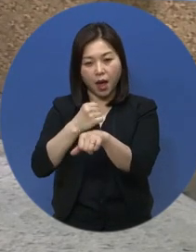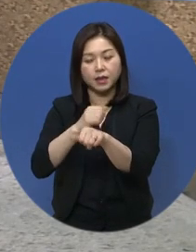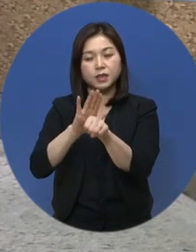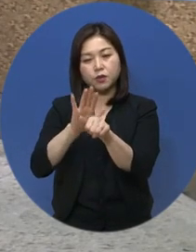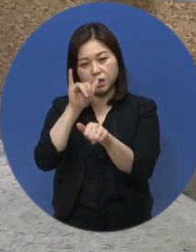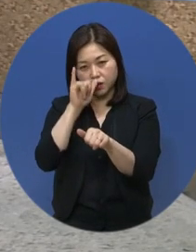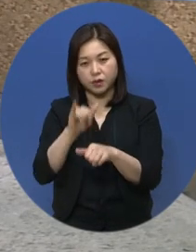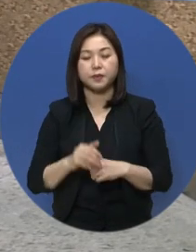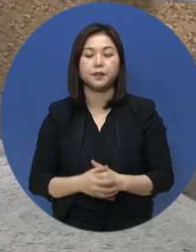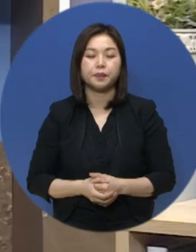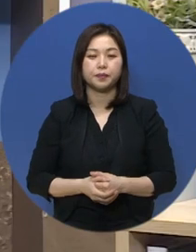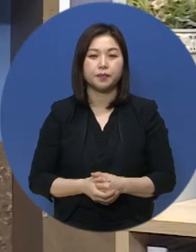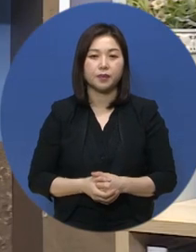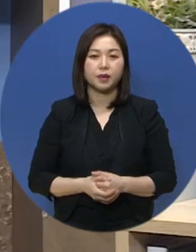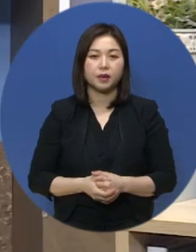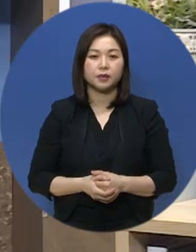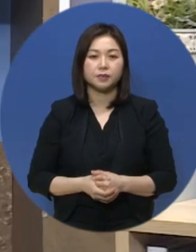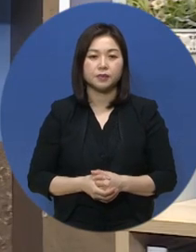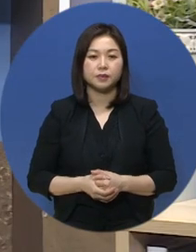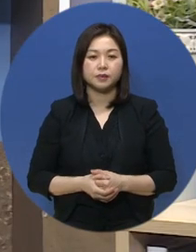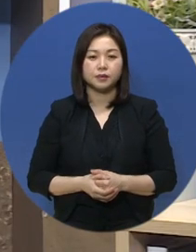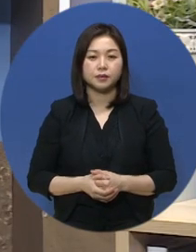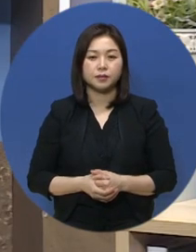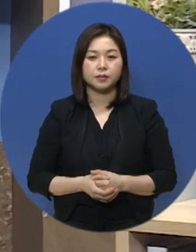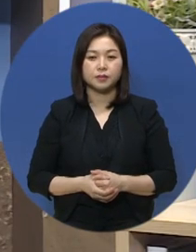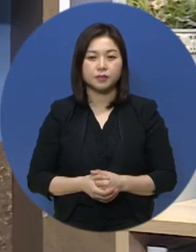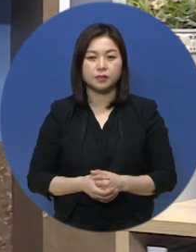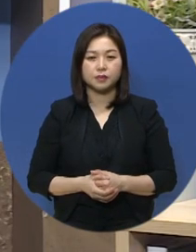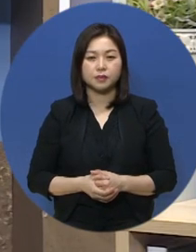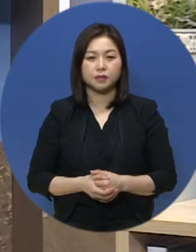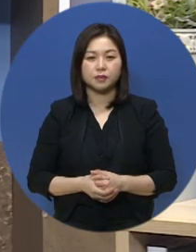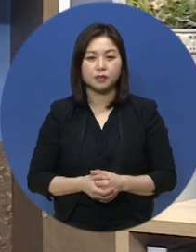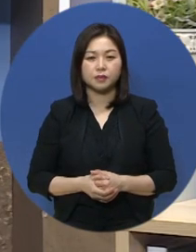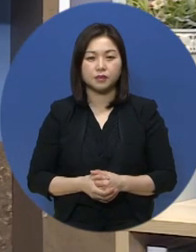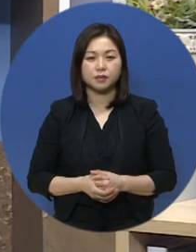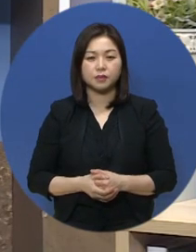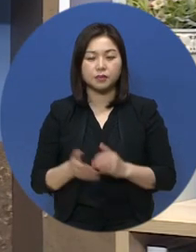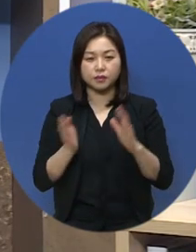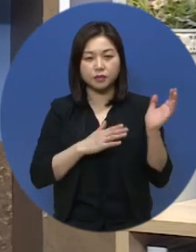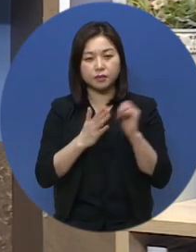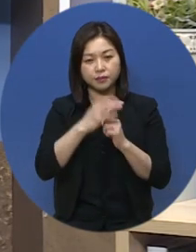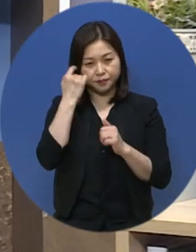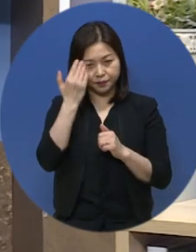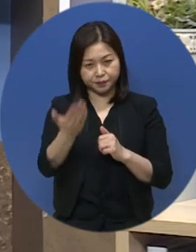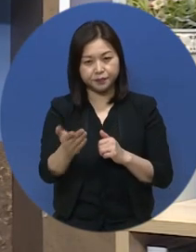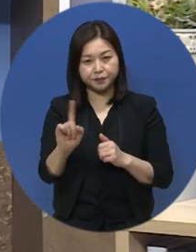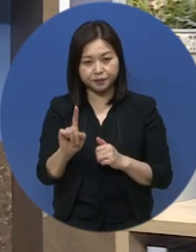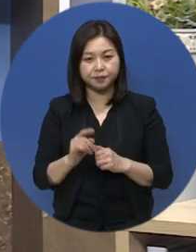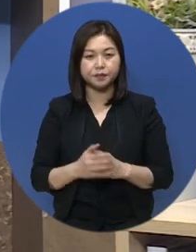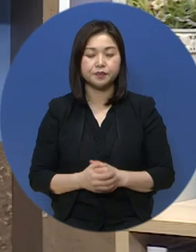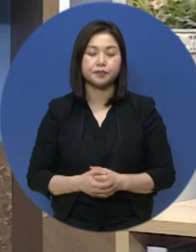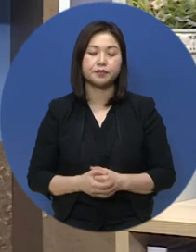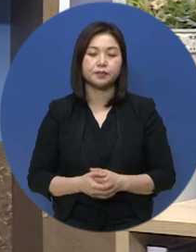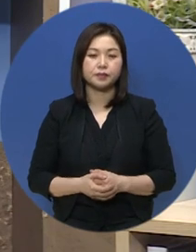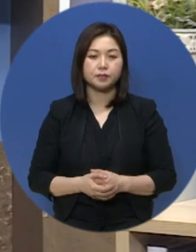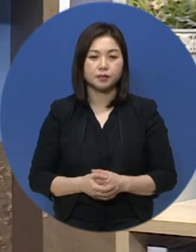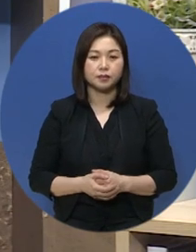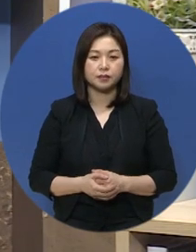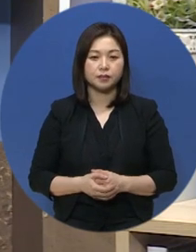돌봄도 제공하고 있는 것 같은데, 네네. 그러면 이제 질문을 좀 바꿔서요. 네네.